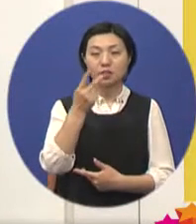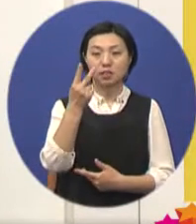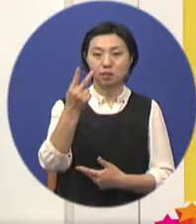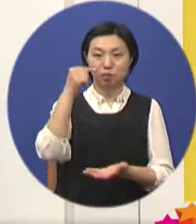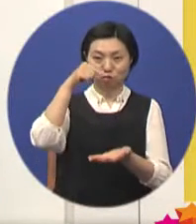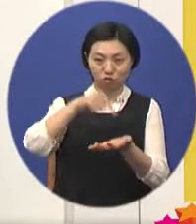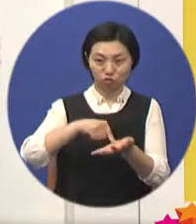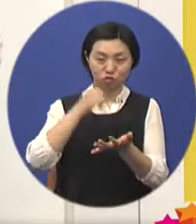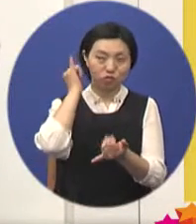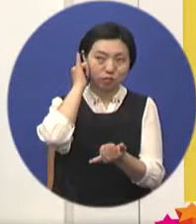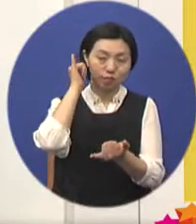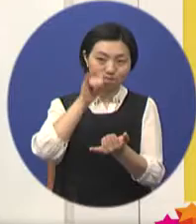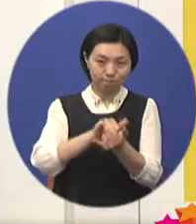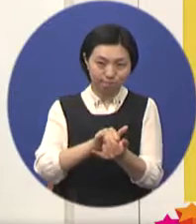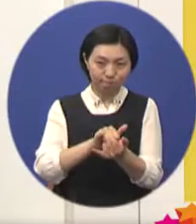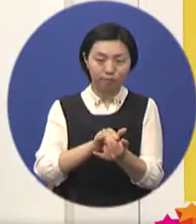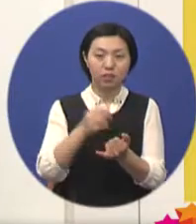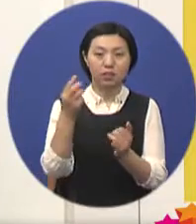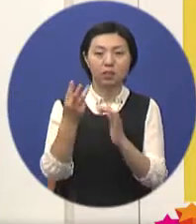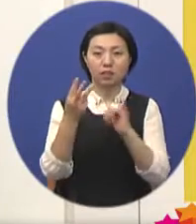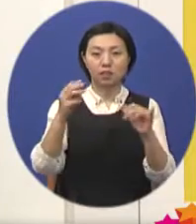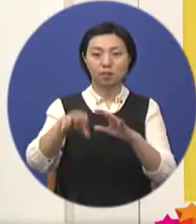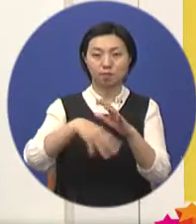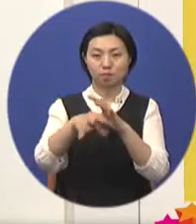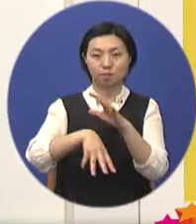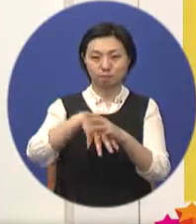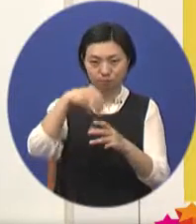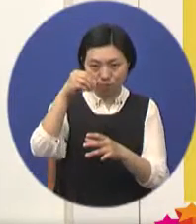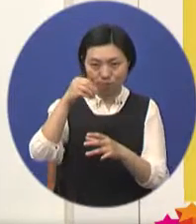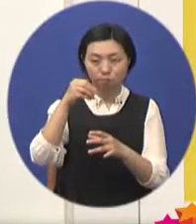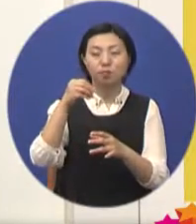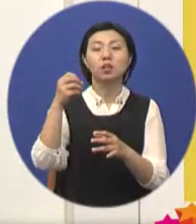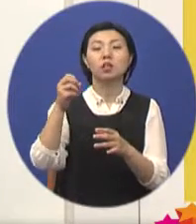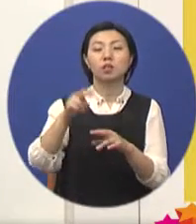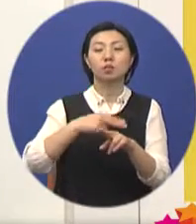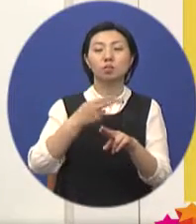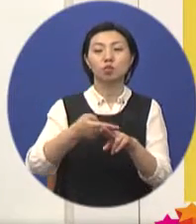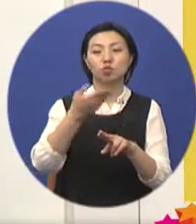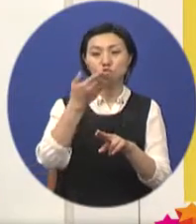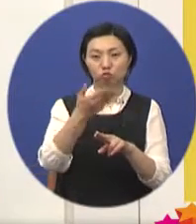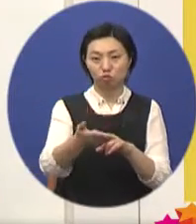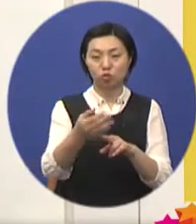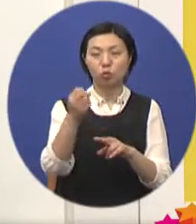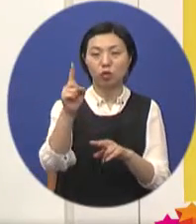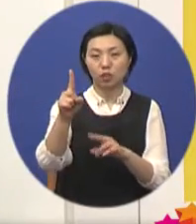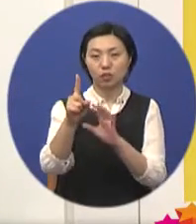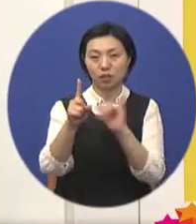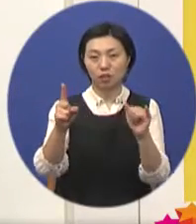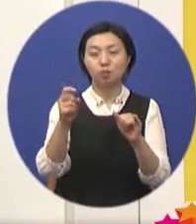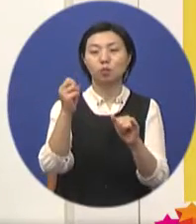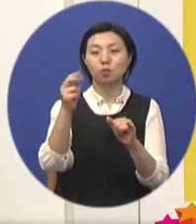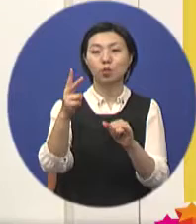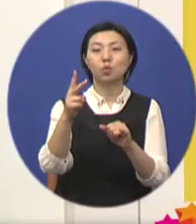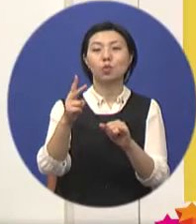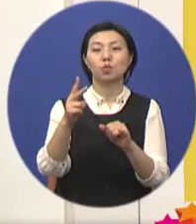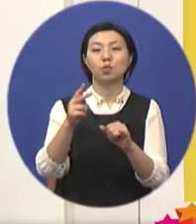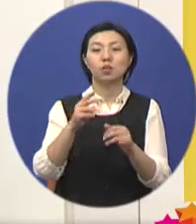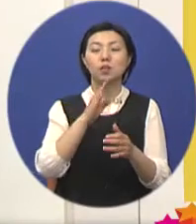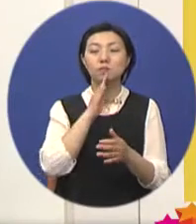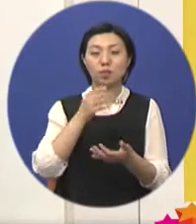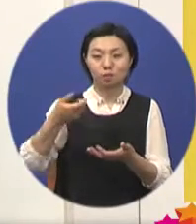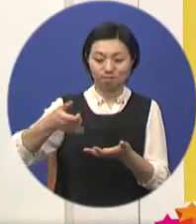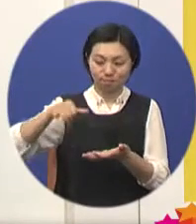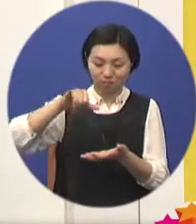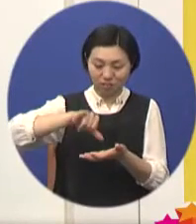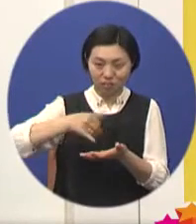네. 저희가 추첨을 먼저 세 분에게 네. 드리고 네. 또 한 분에게 네. 즉석에서 네. 선물을 드리도록 하겠습니다. 네.